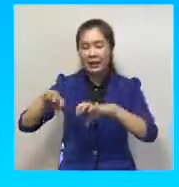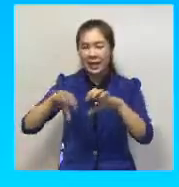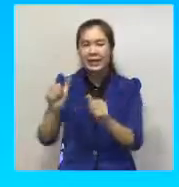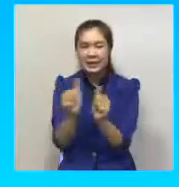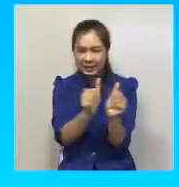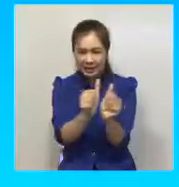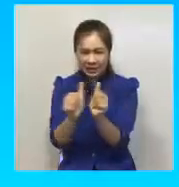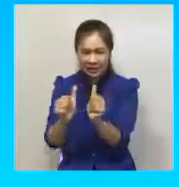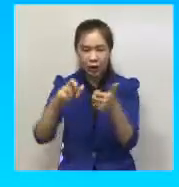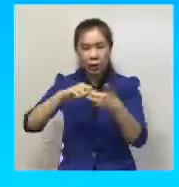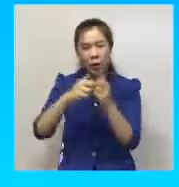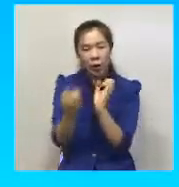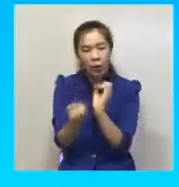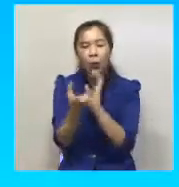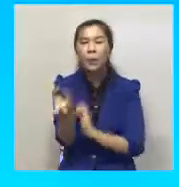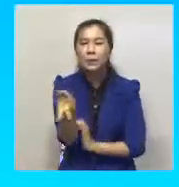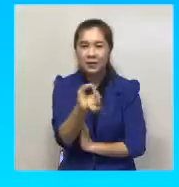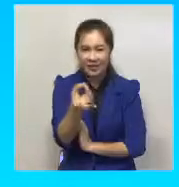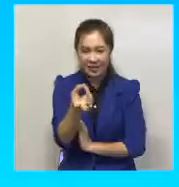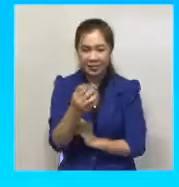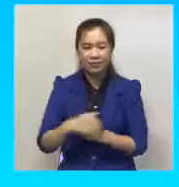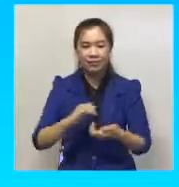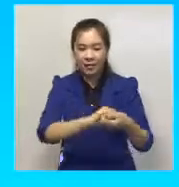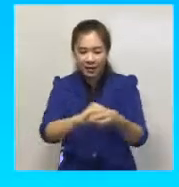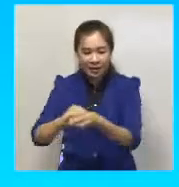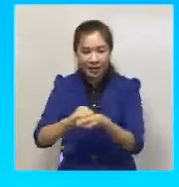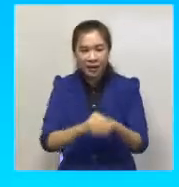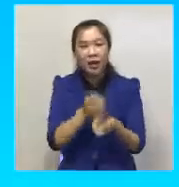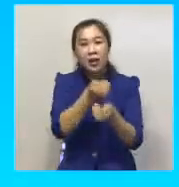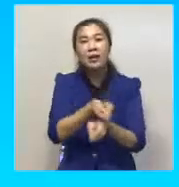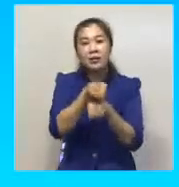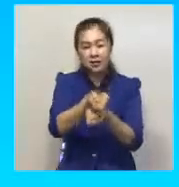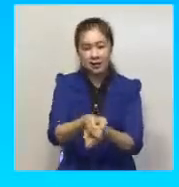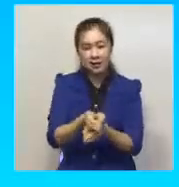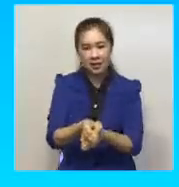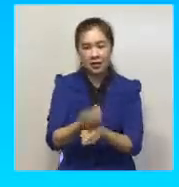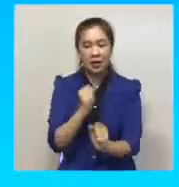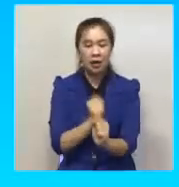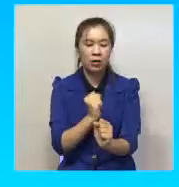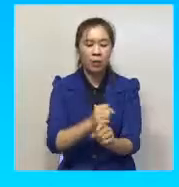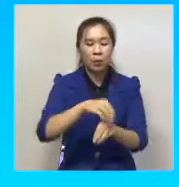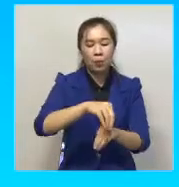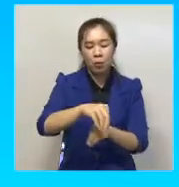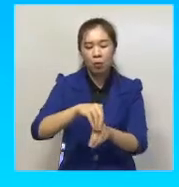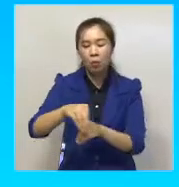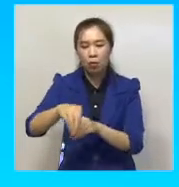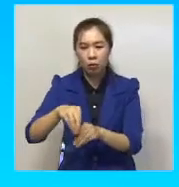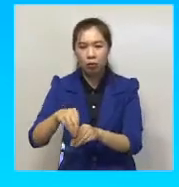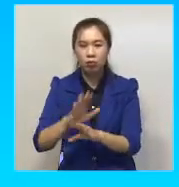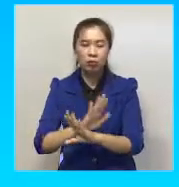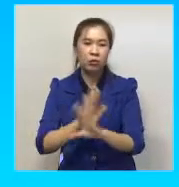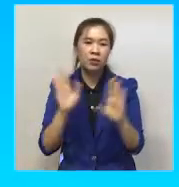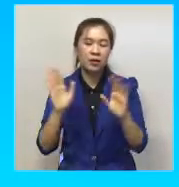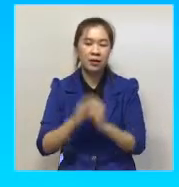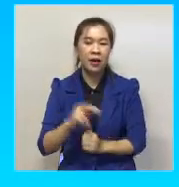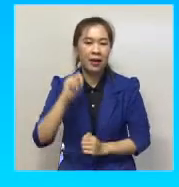ลยทำให้เกิดผลกระทบน้อยแล้วก็ได้รับความร่วมมือจากเกษตรกรผู้ใช้น้ำงดทำการเกษตรทั้งในพื้นที่